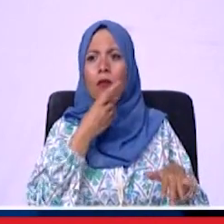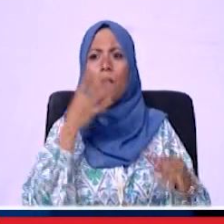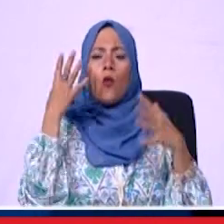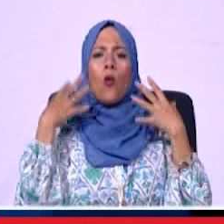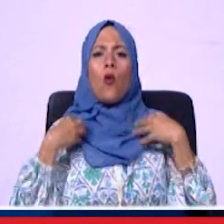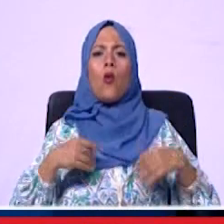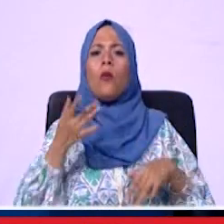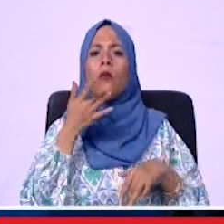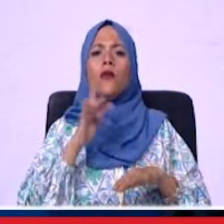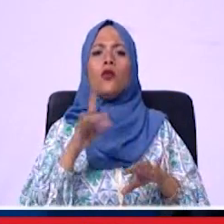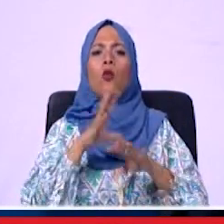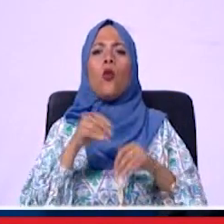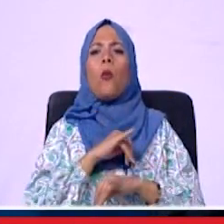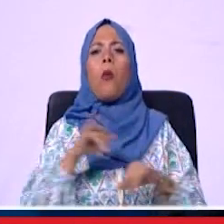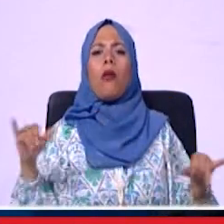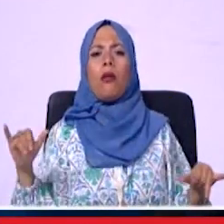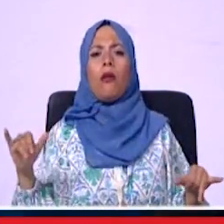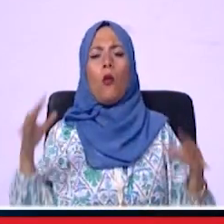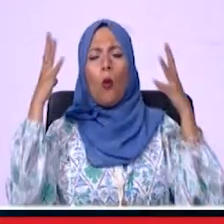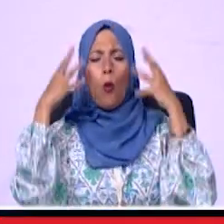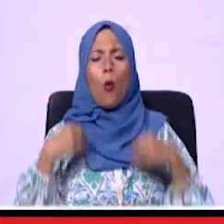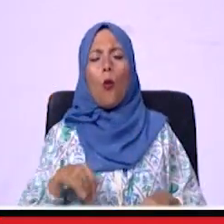مسلخ بحاله، ما فيش حاجه فيه سليم.